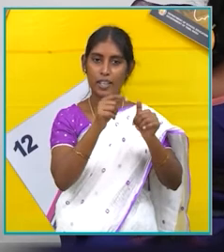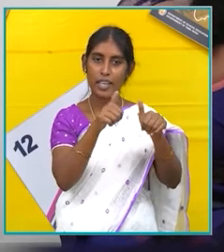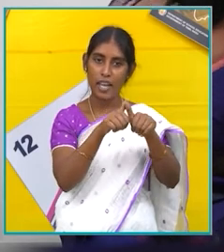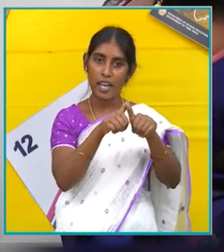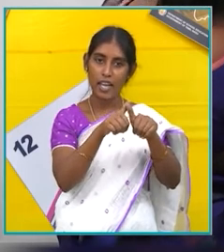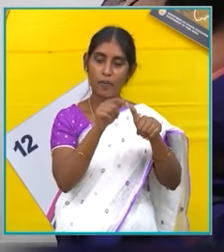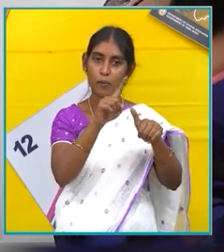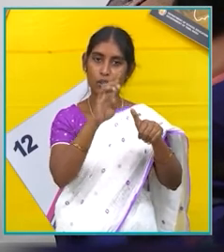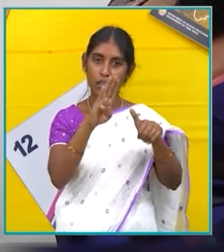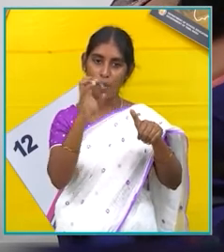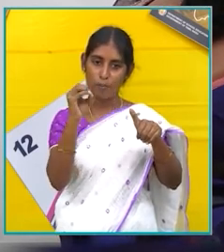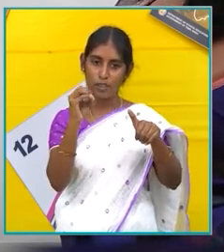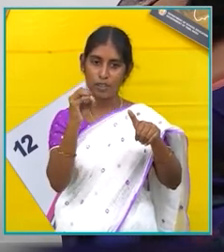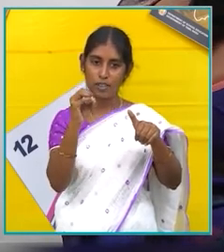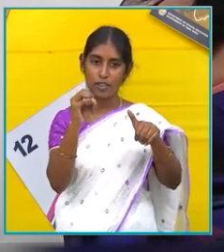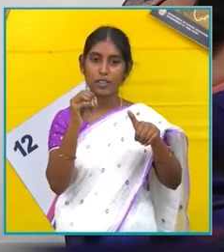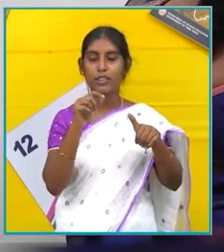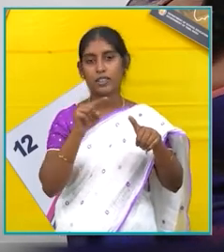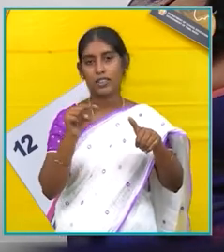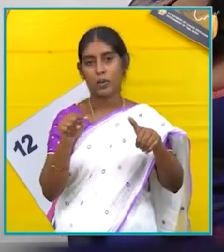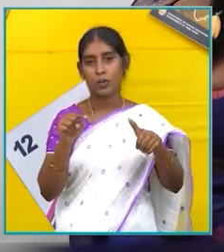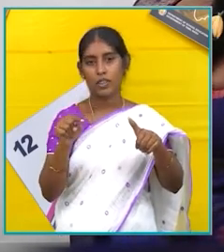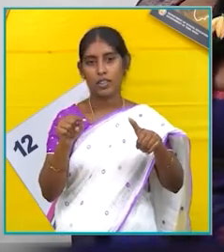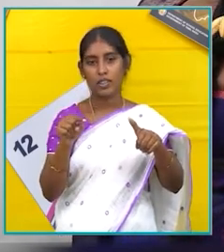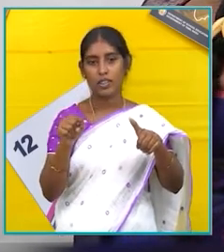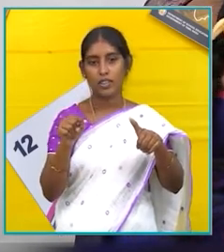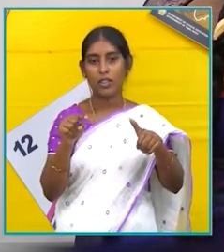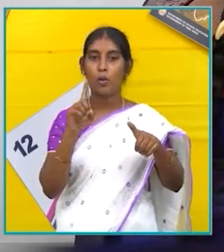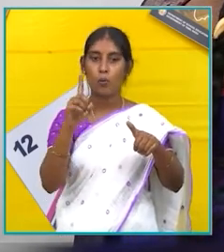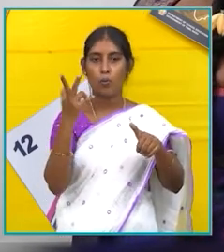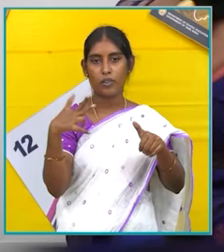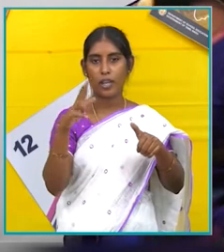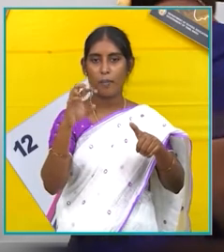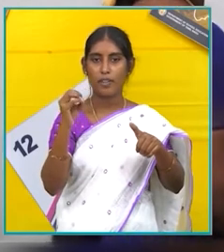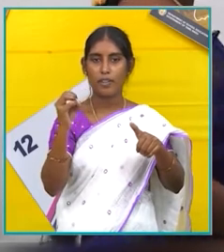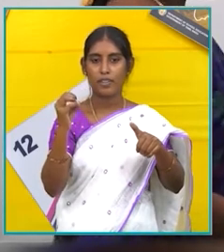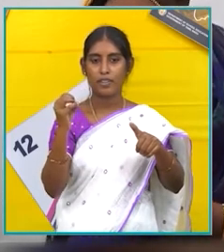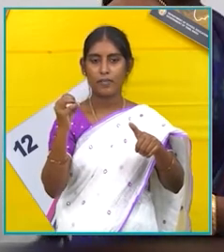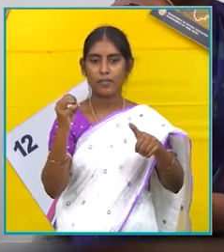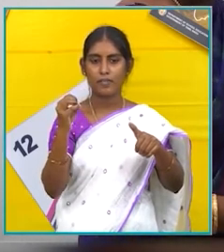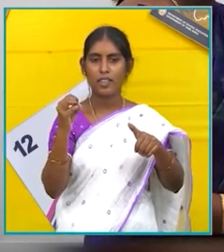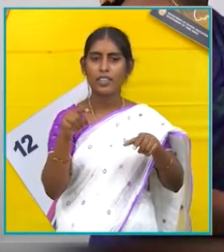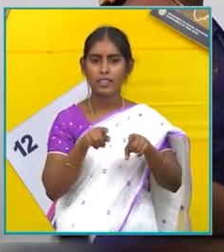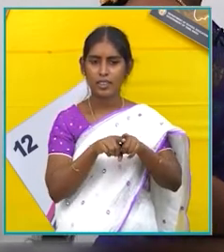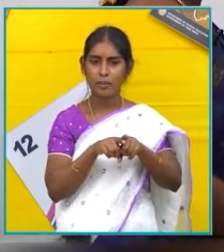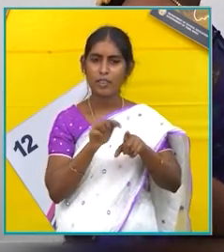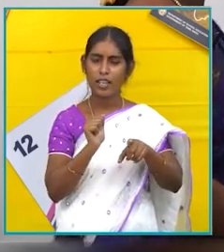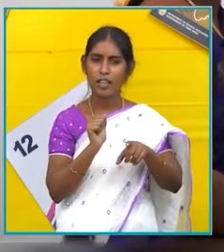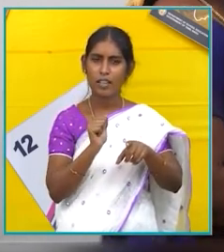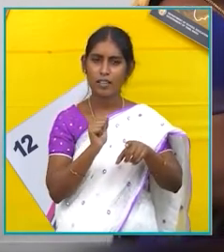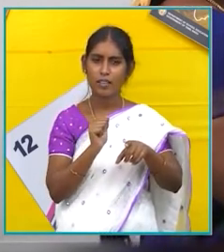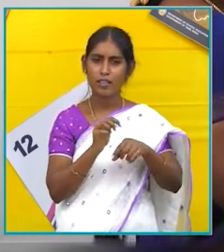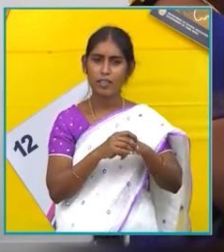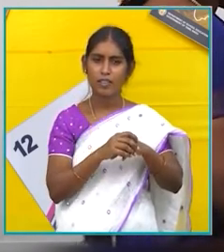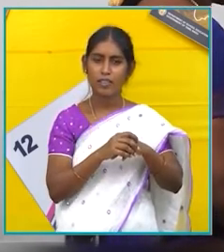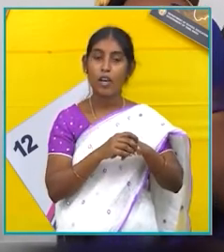ஏ ப்ளஸ் 140 சமம் என்ன கிடைக்கும் நமக்கு, 180. இது என்ன பண்பு அப்படின்னு